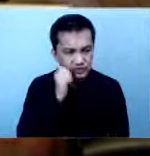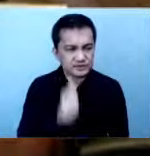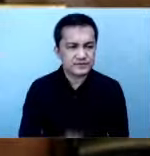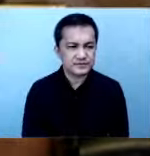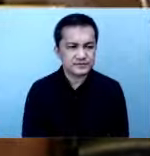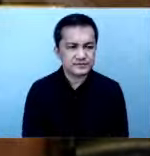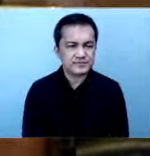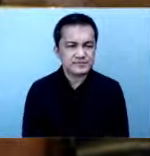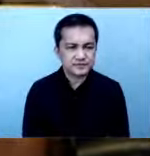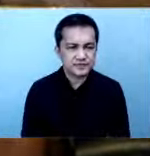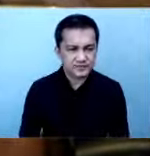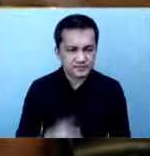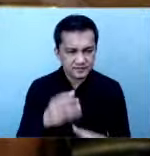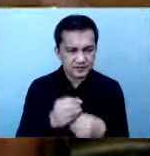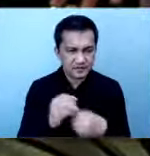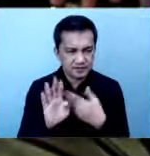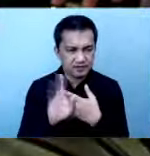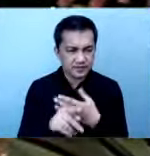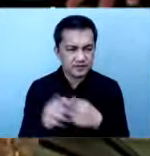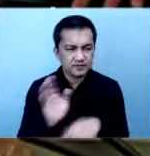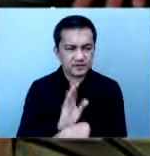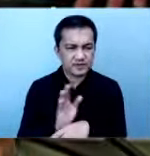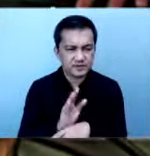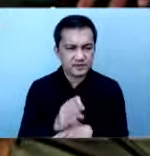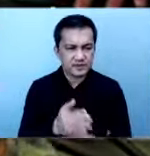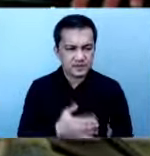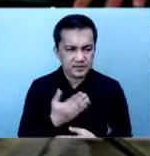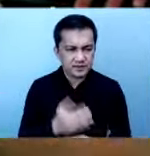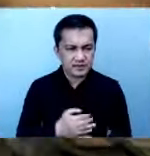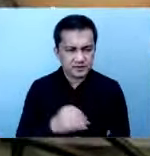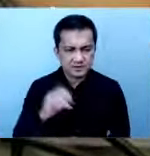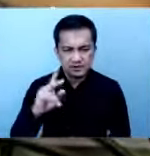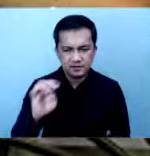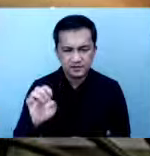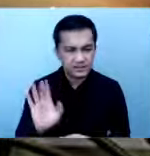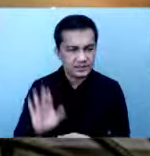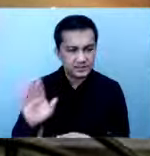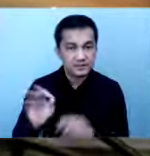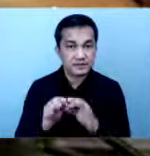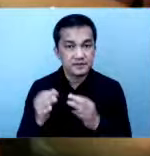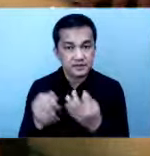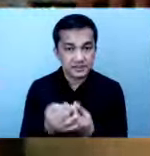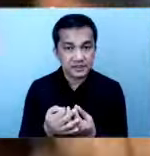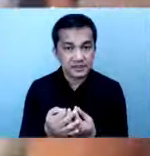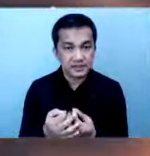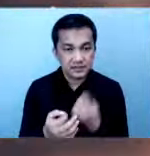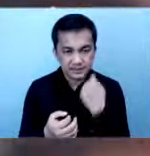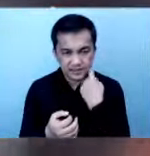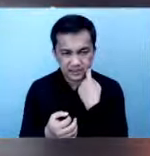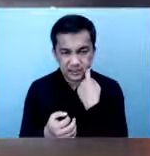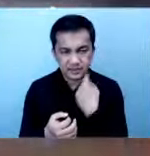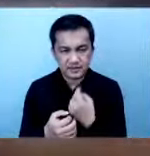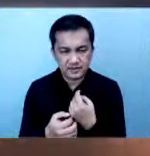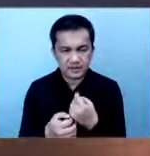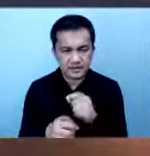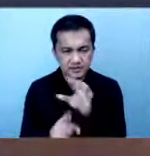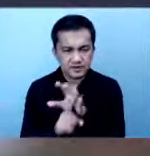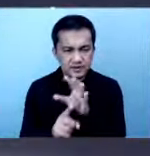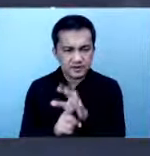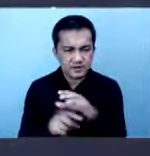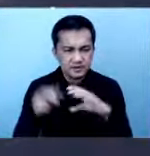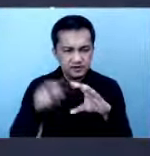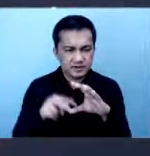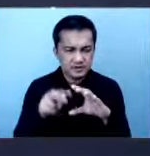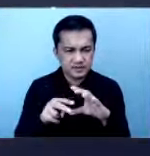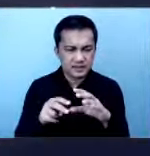Bukod sa kanyang comeback film, masaya rin ngayon si Claudine para sa kanyang pamilya. Kamakailan lang, nag-viral ang video ng aktres